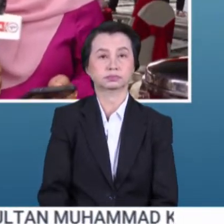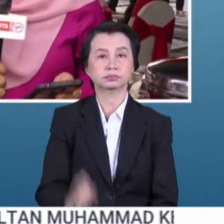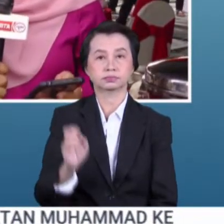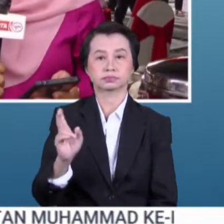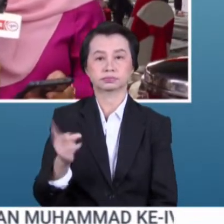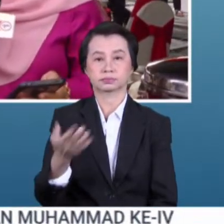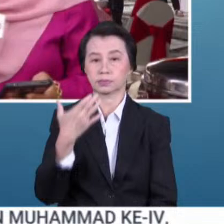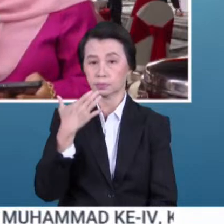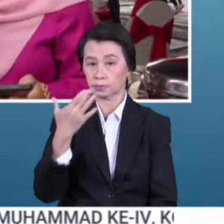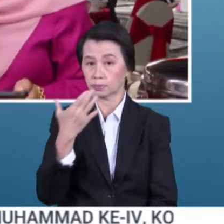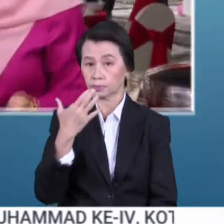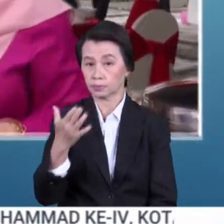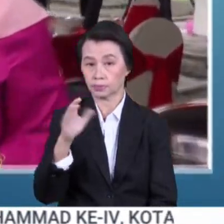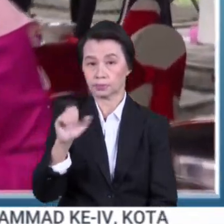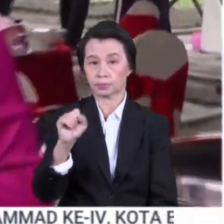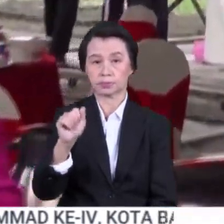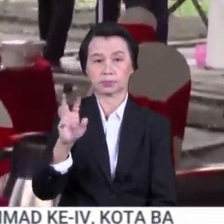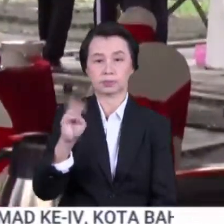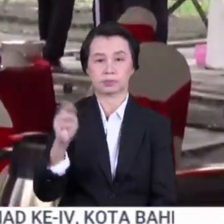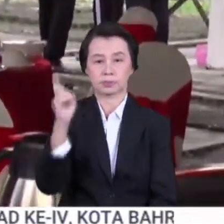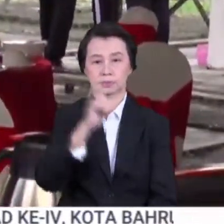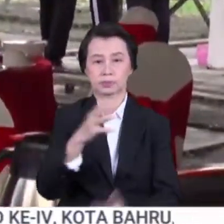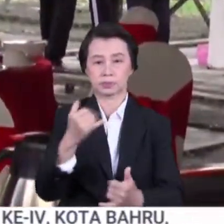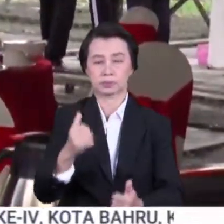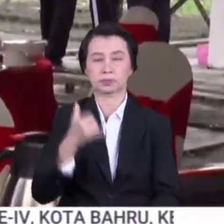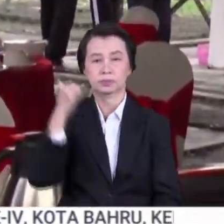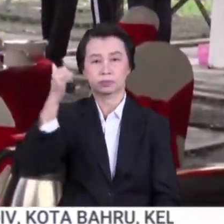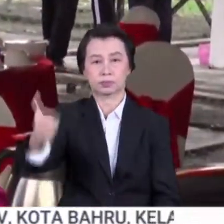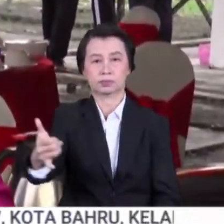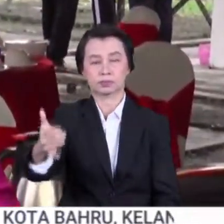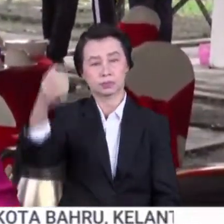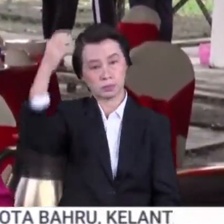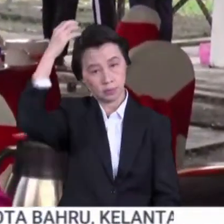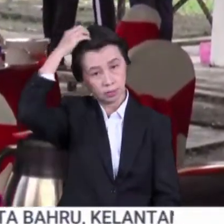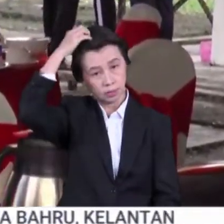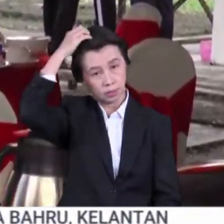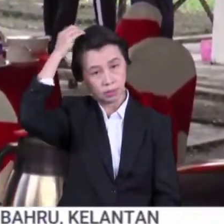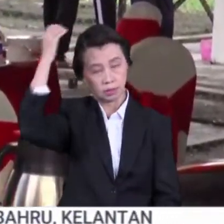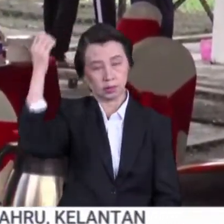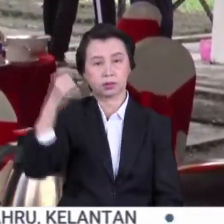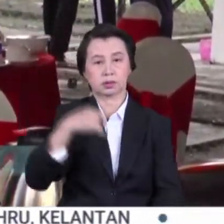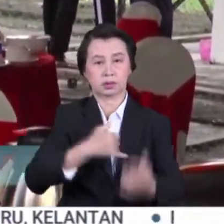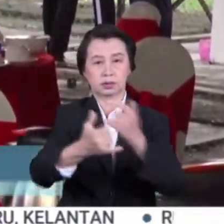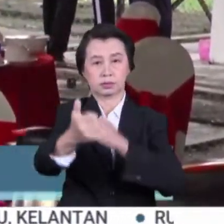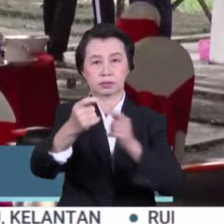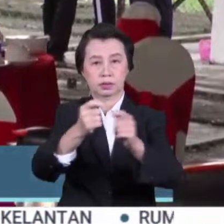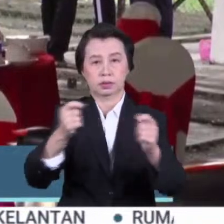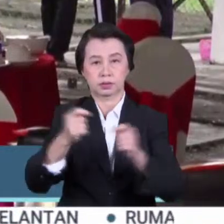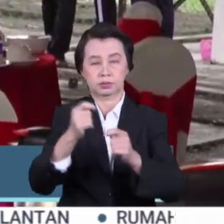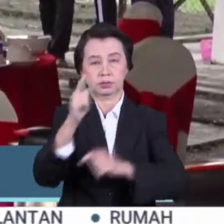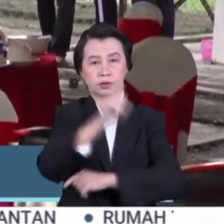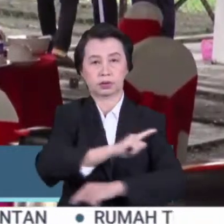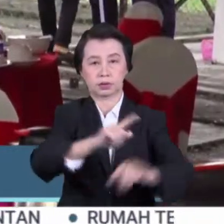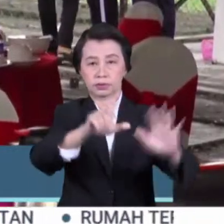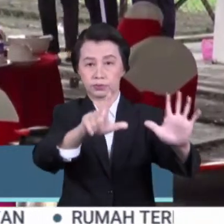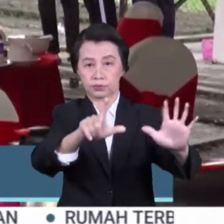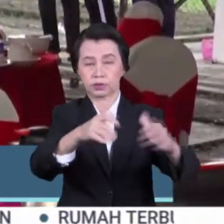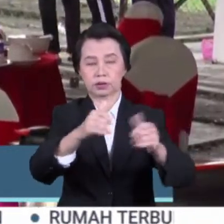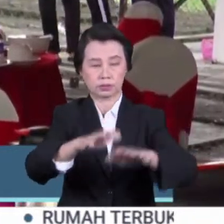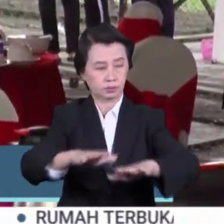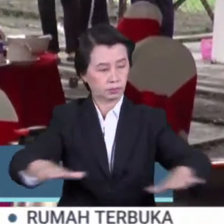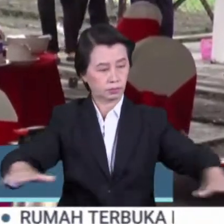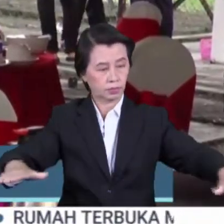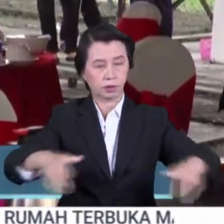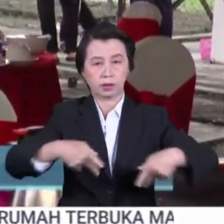Baiklah, terima kasih Sam. Untuk makluman, hari ini jelajah kita Selangor masuk ke lokasi yang ketujuh. Hari ini bakal berlangsung di dataran tanah Lesen